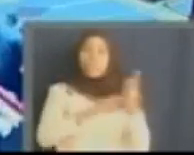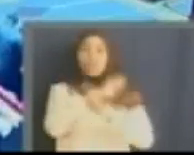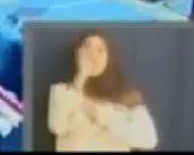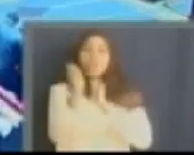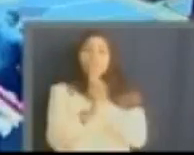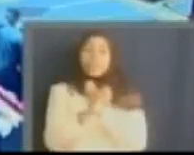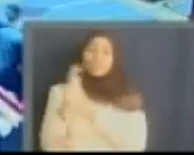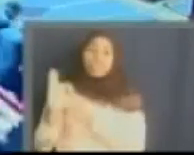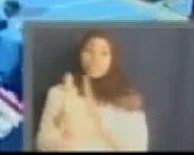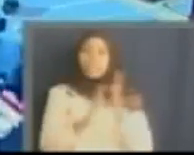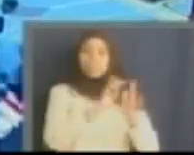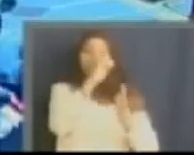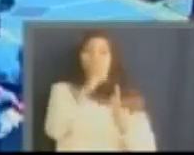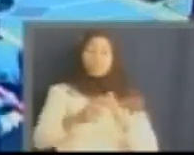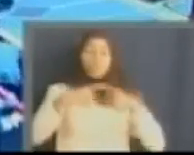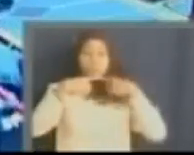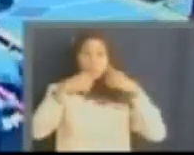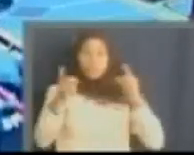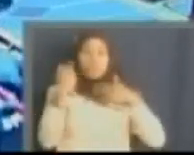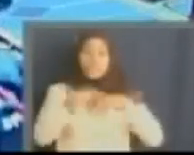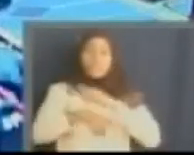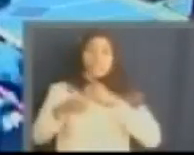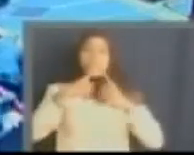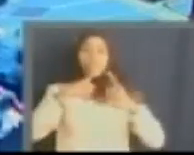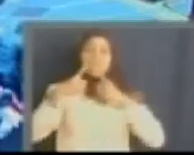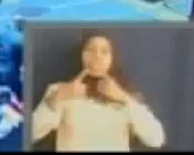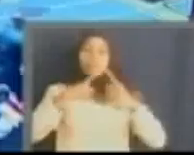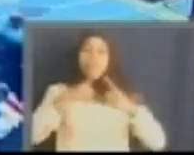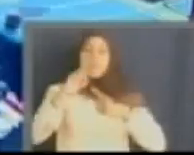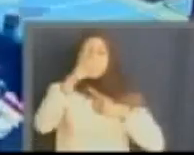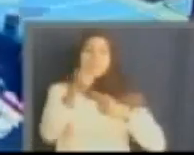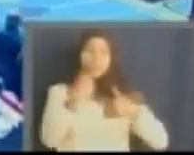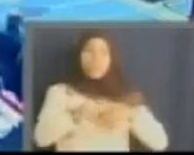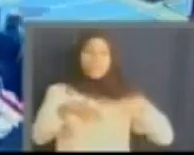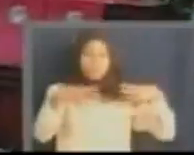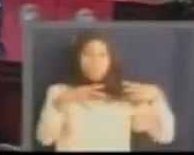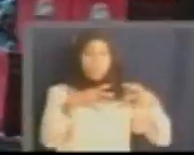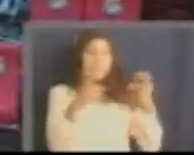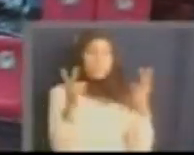kutofautiana katika kuendesha mijadala kwenye kamati zinazojadili rasimu ya katiba. Halikadhalika